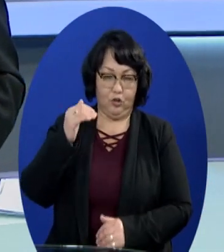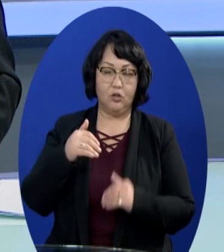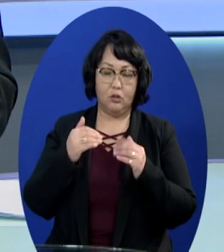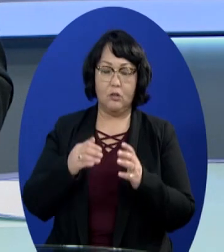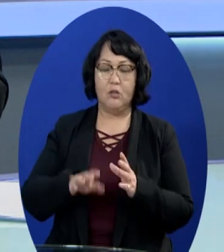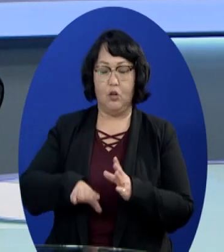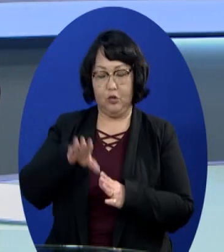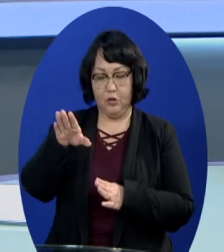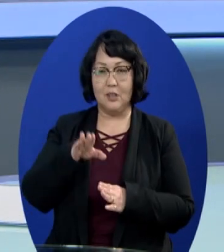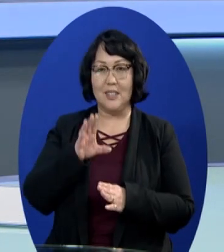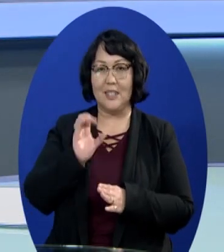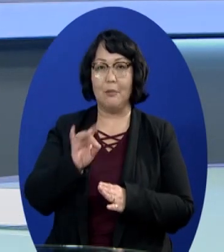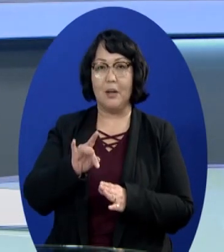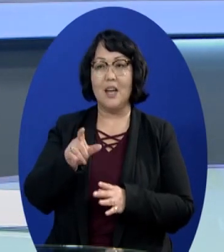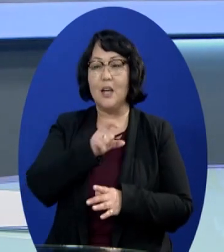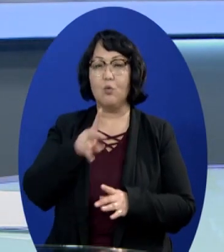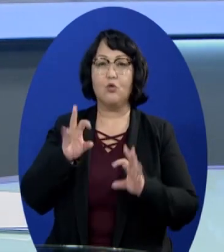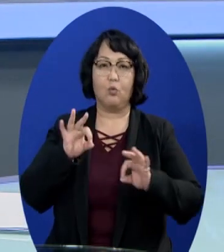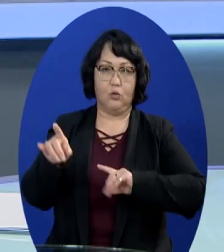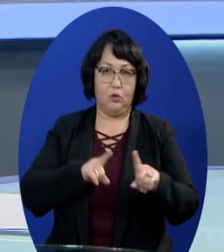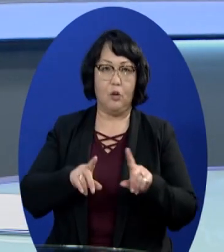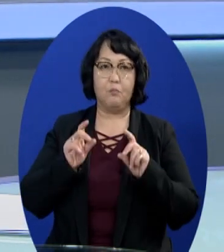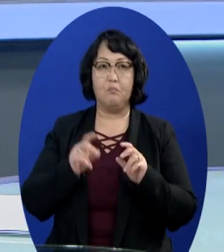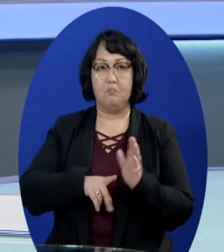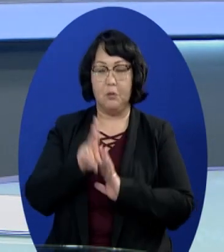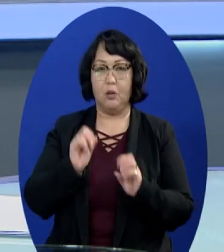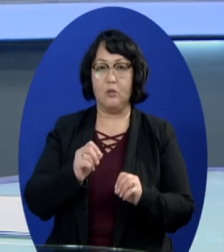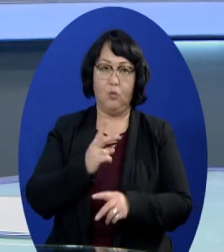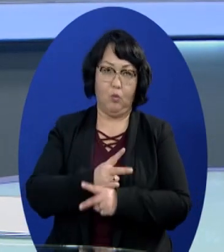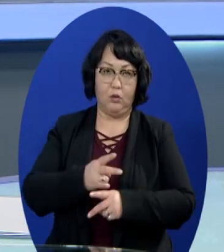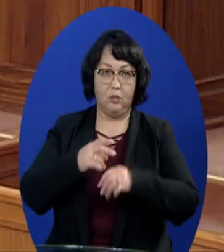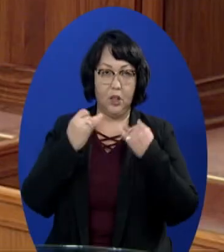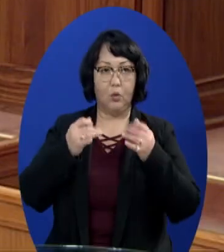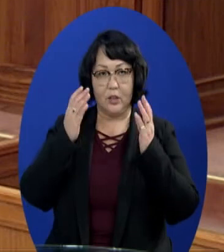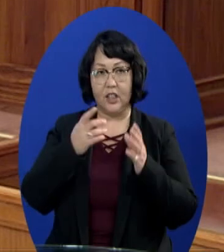эрүүл өрсөлдөөн бий болно гэж хууль тогтоогчид тооцож байна.